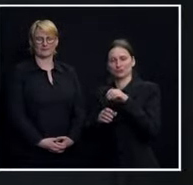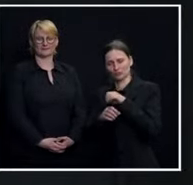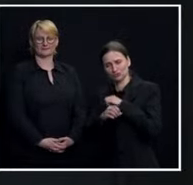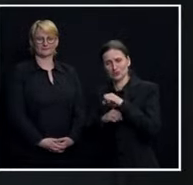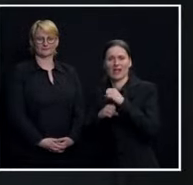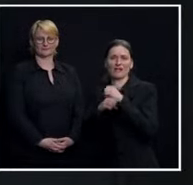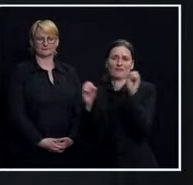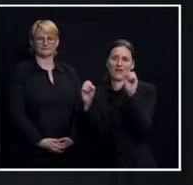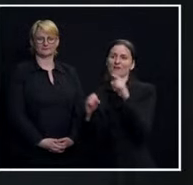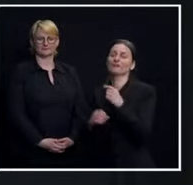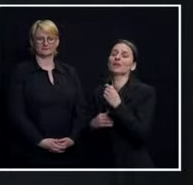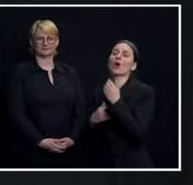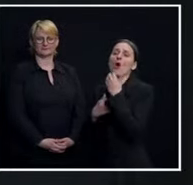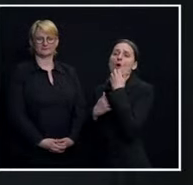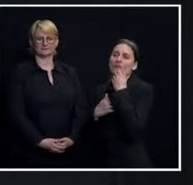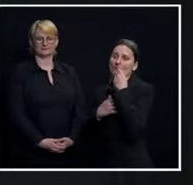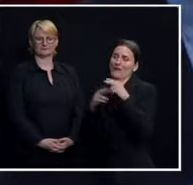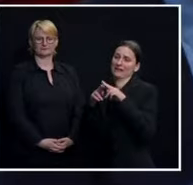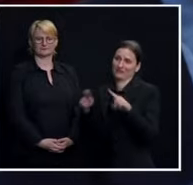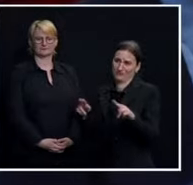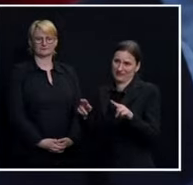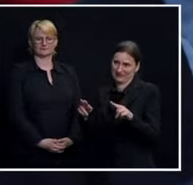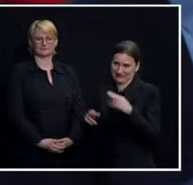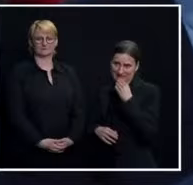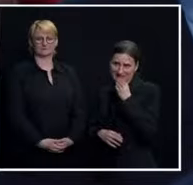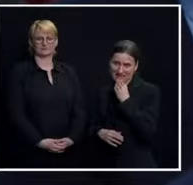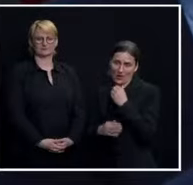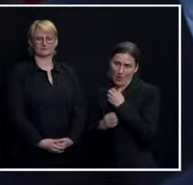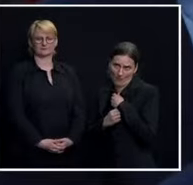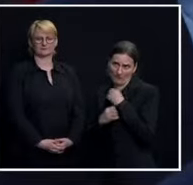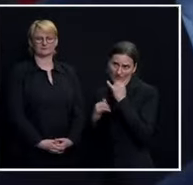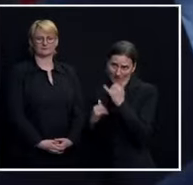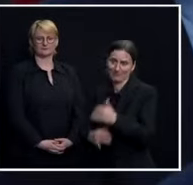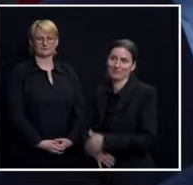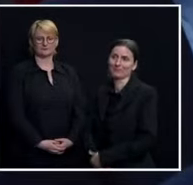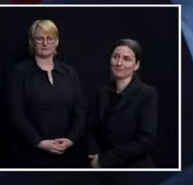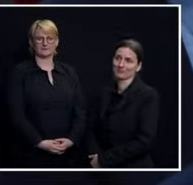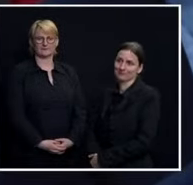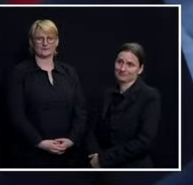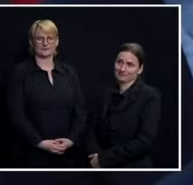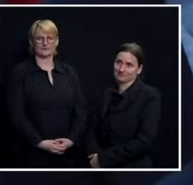wir hoffen, dass es bald einen Frieden gibt in dem Land. Vielen Dank.